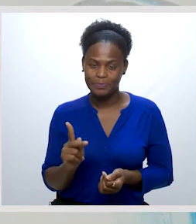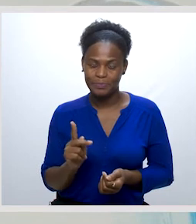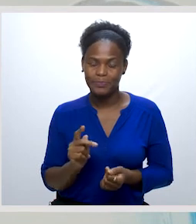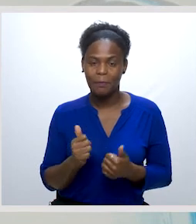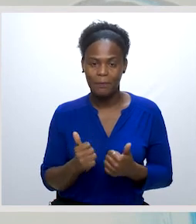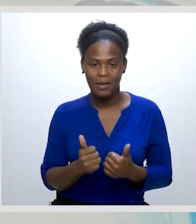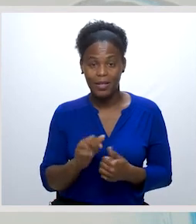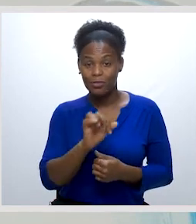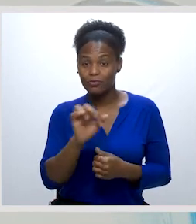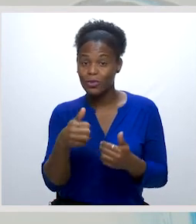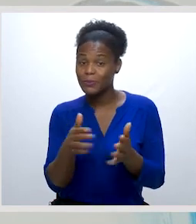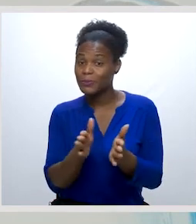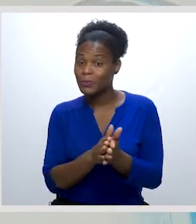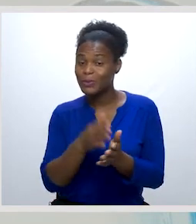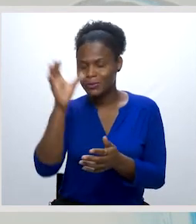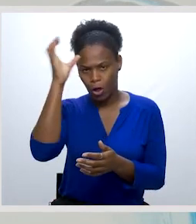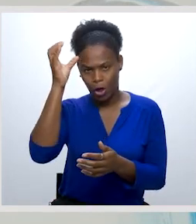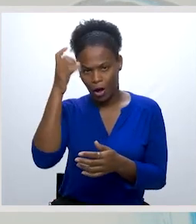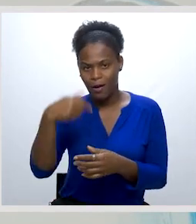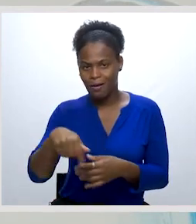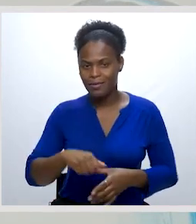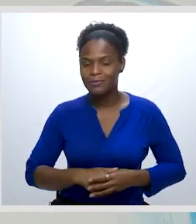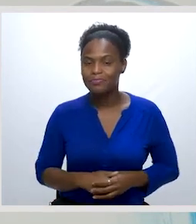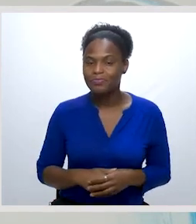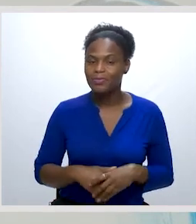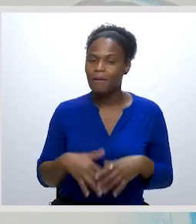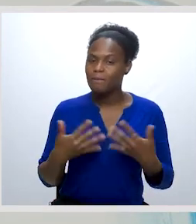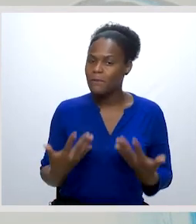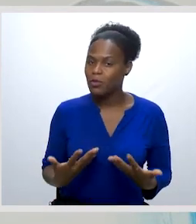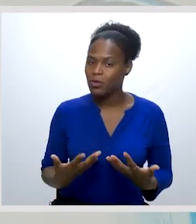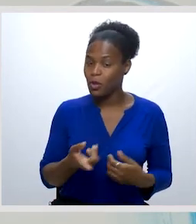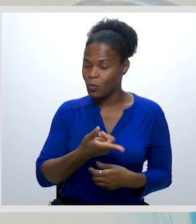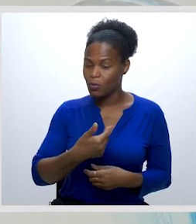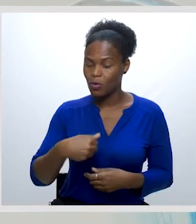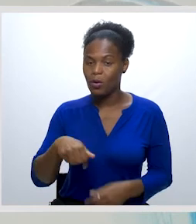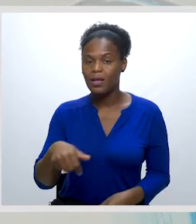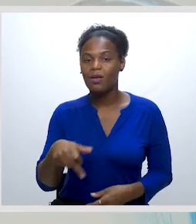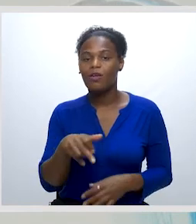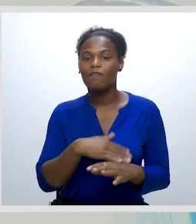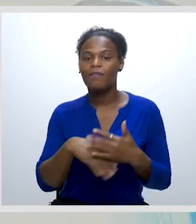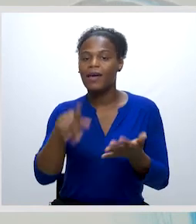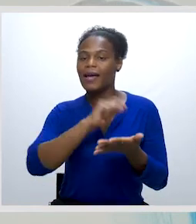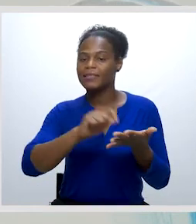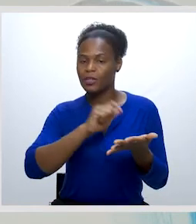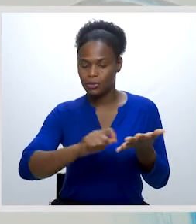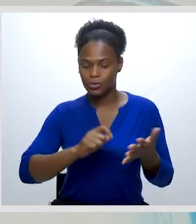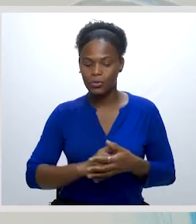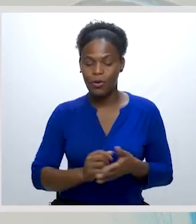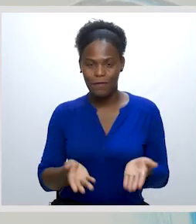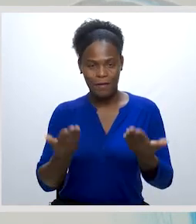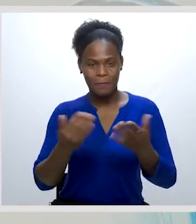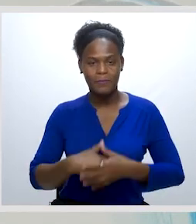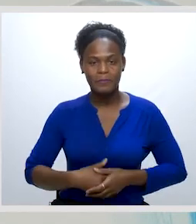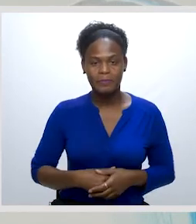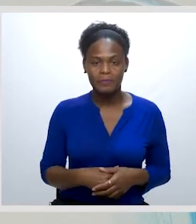D'accord, très bien, vous êtes tous intelligents. Et maintenant, nous allons passer aux exercices. On